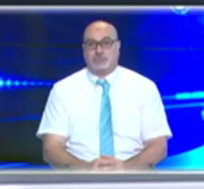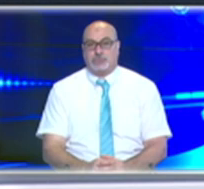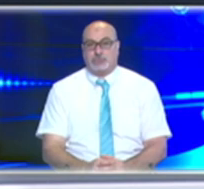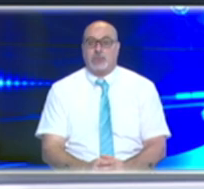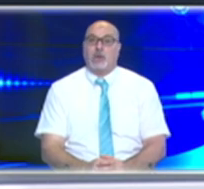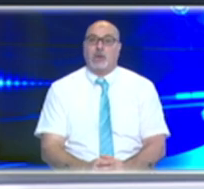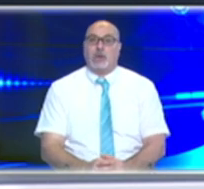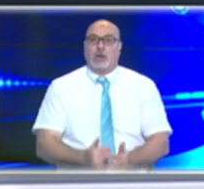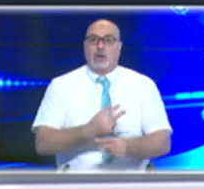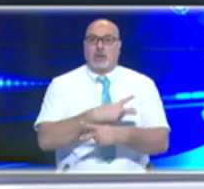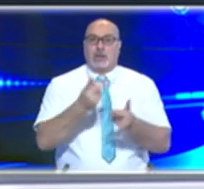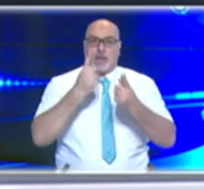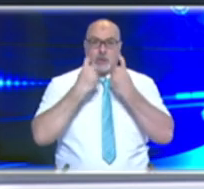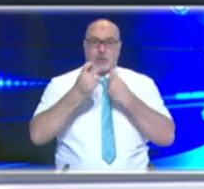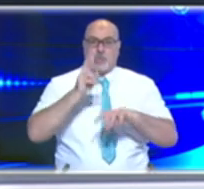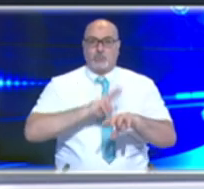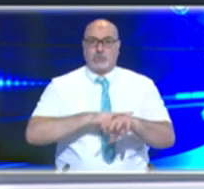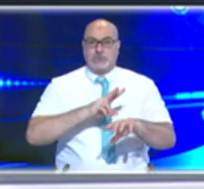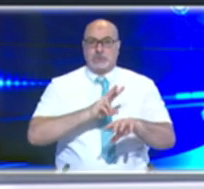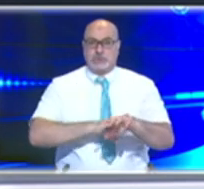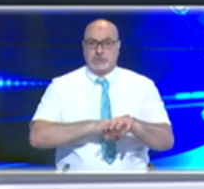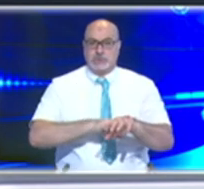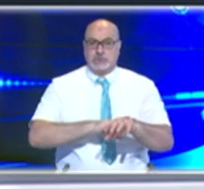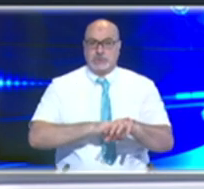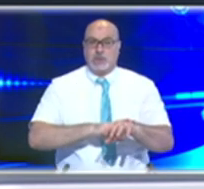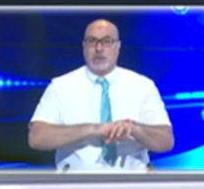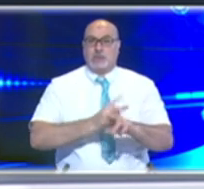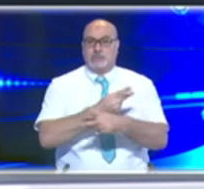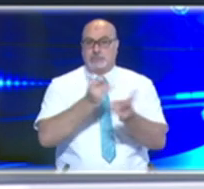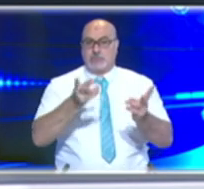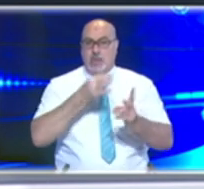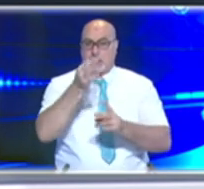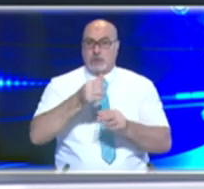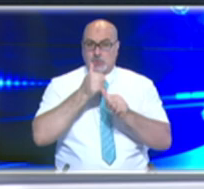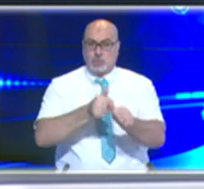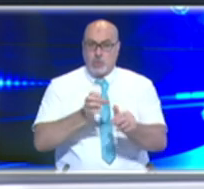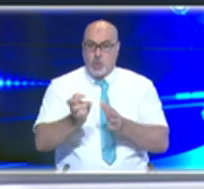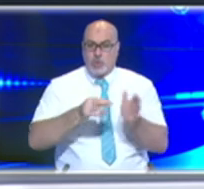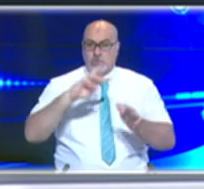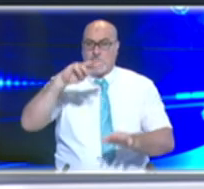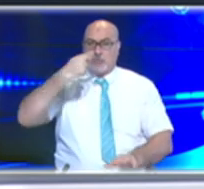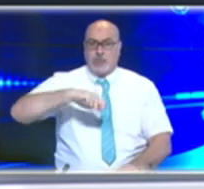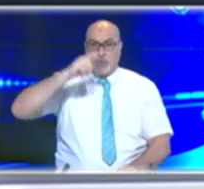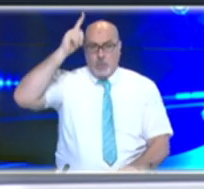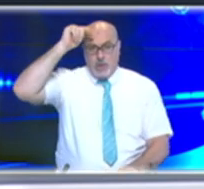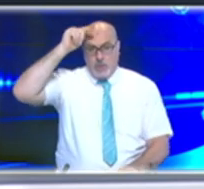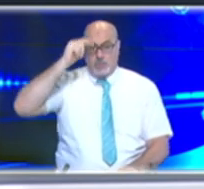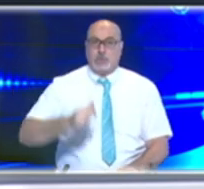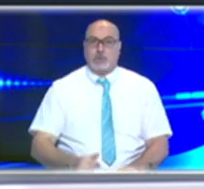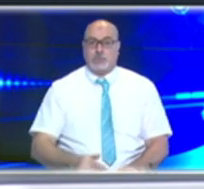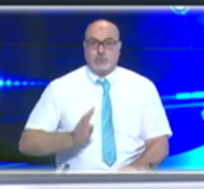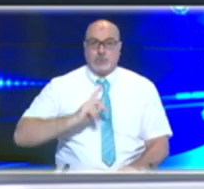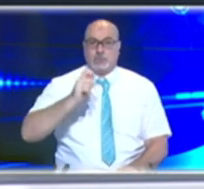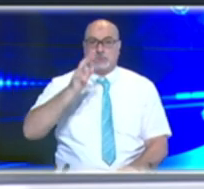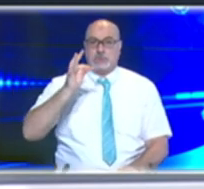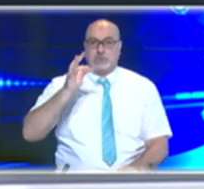هذا وأفاد بيان للمديرية العامة للأمن الوطني أنه بناء على تعليمات رئيس الجمهورية